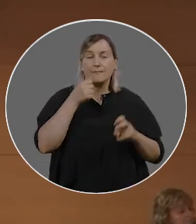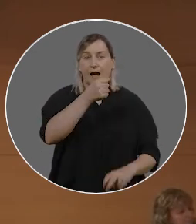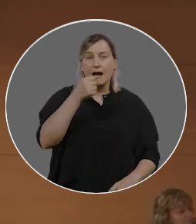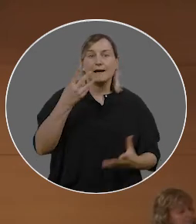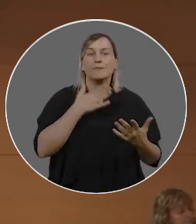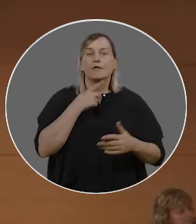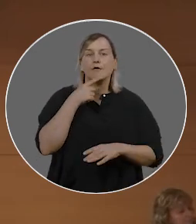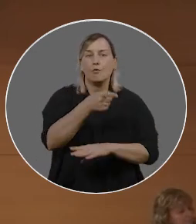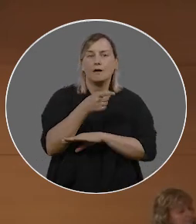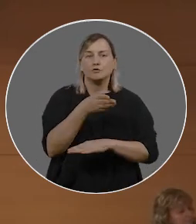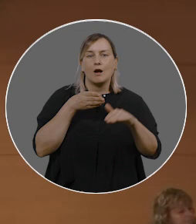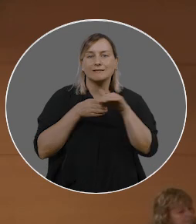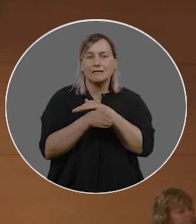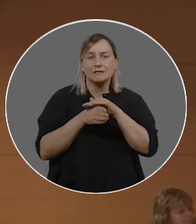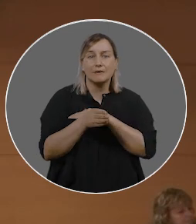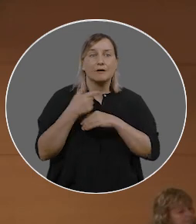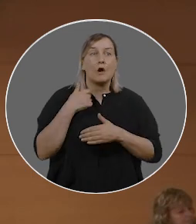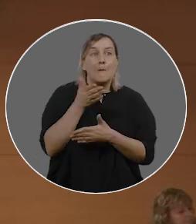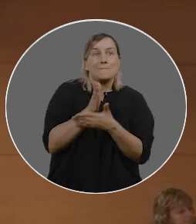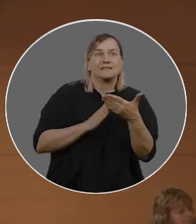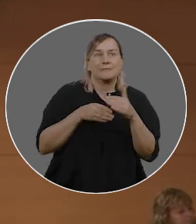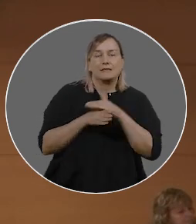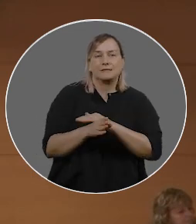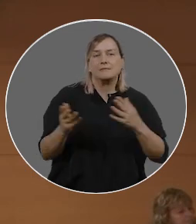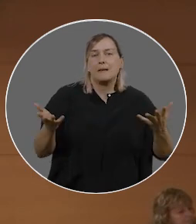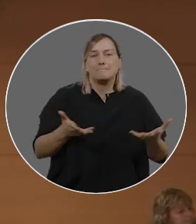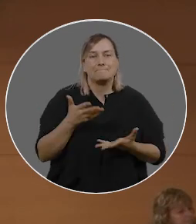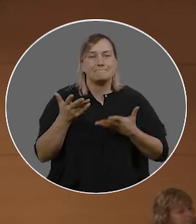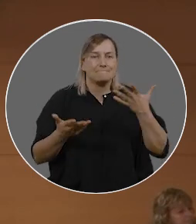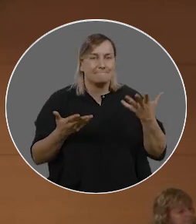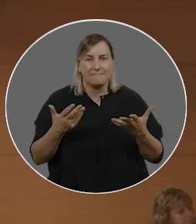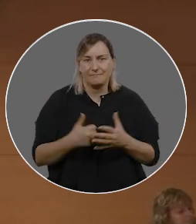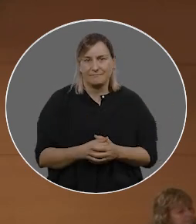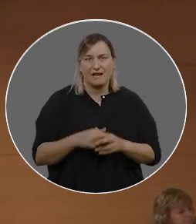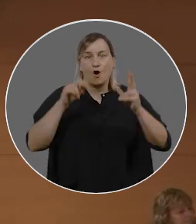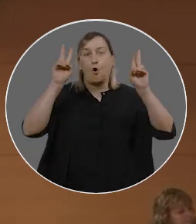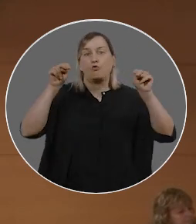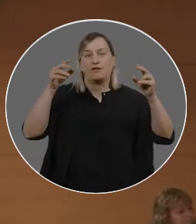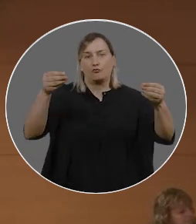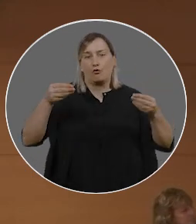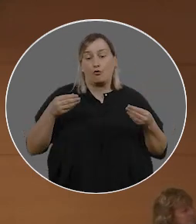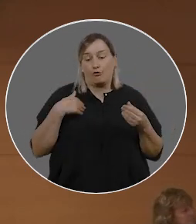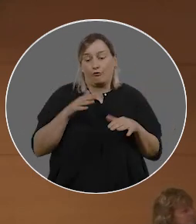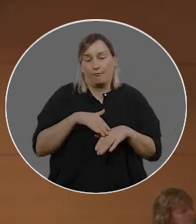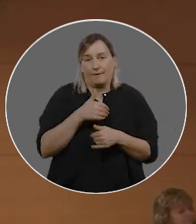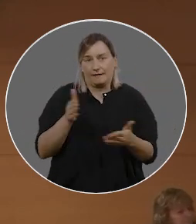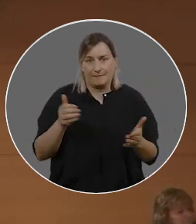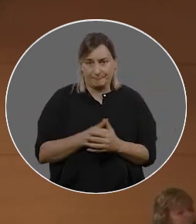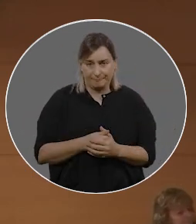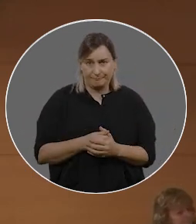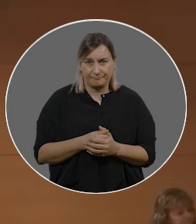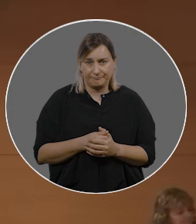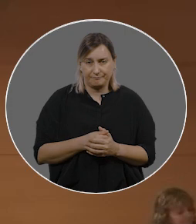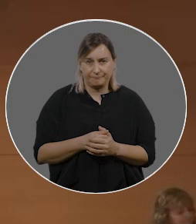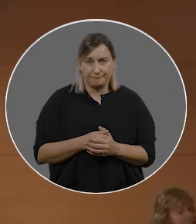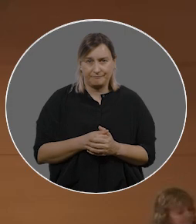en tot plegat, és ser accessible. Llavors, ser parcialment accessible és un títol honorífic que no serveix de gaire